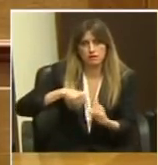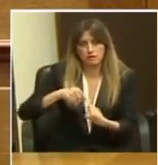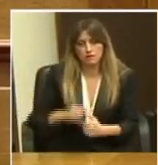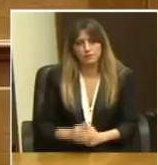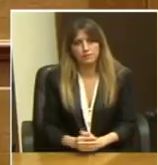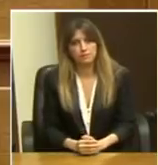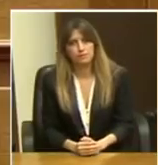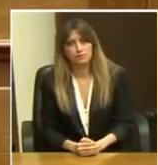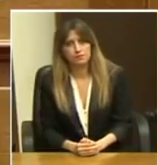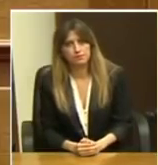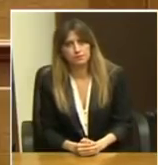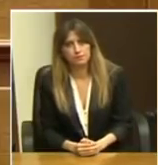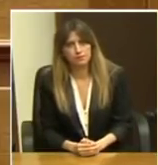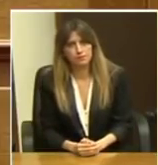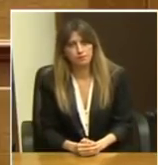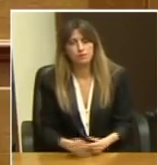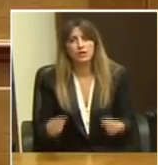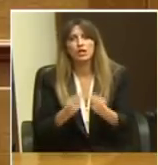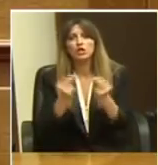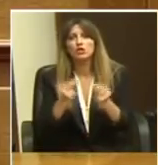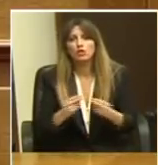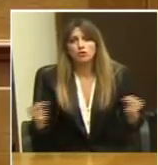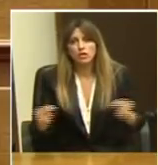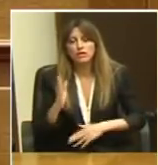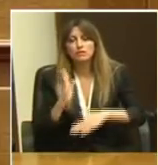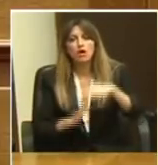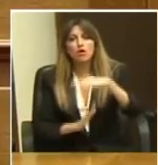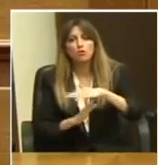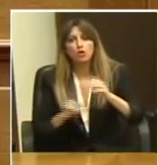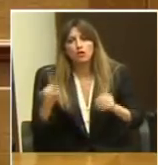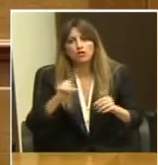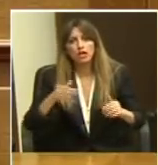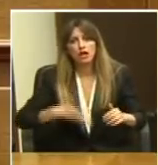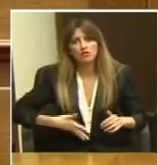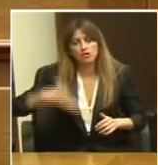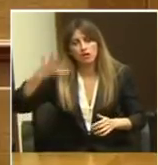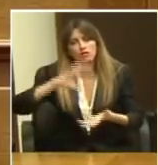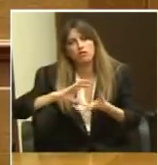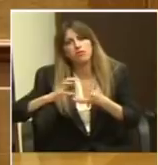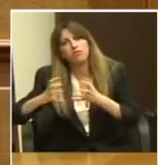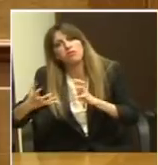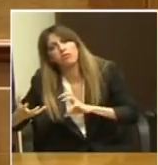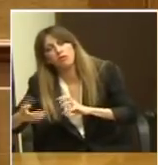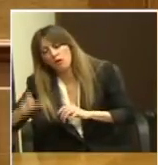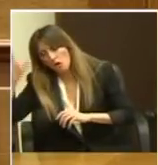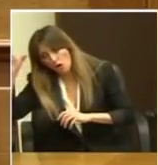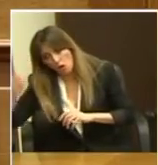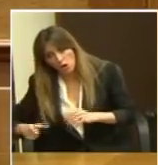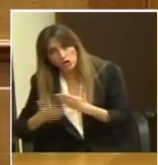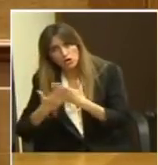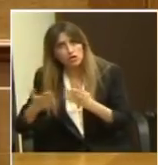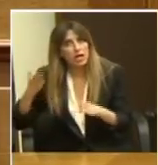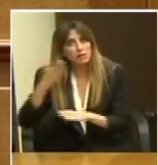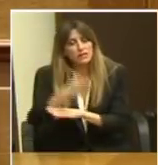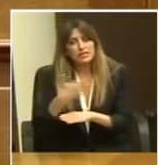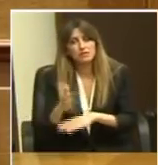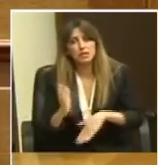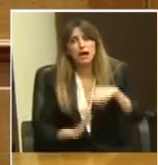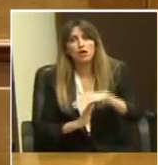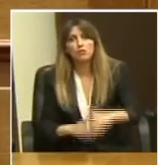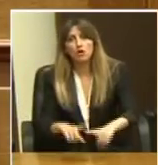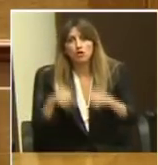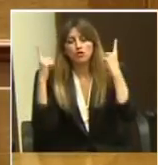να έχει ουσιαστικά ανατραπεί ως ο πρόεδρός της. Επισκέφθηκε τον πρόεδρο της Δημοκρατίας, τον κύριο Παυλόπουλο, και πριν